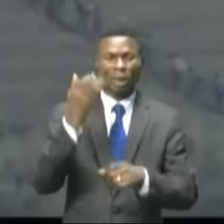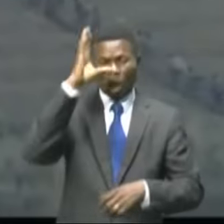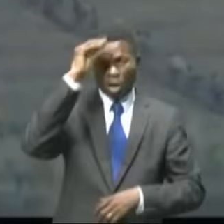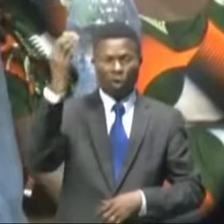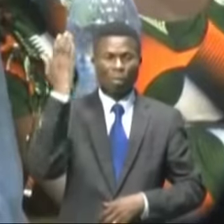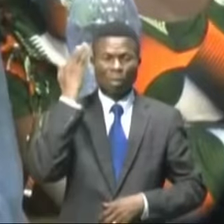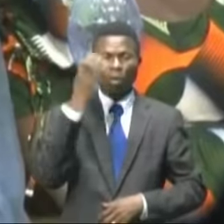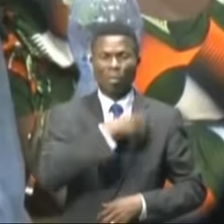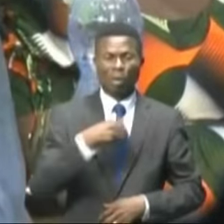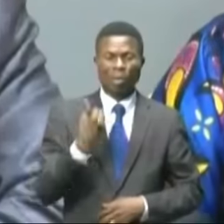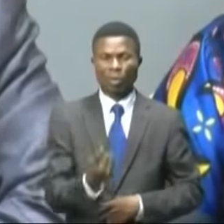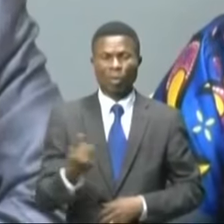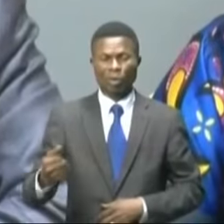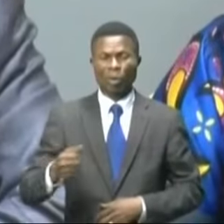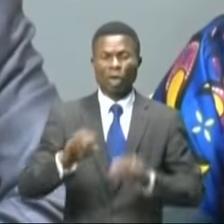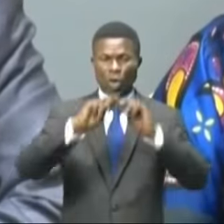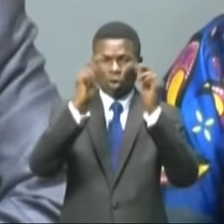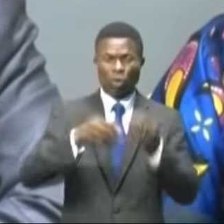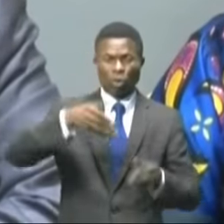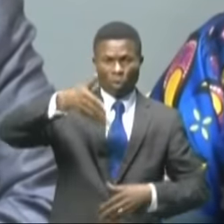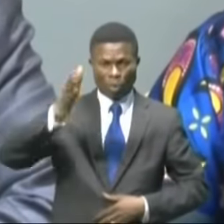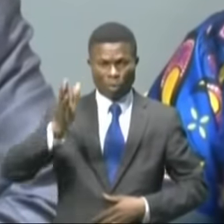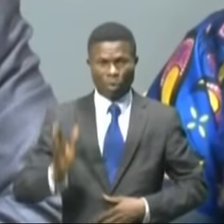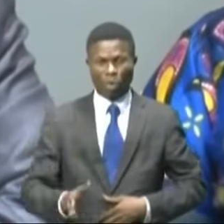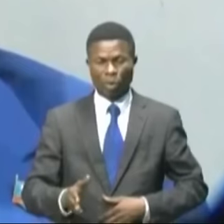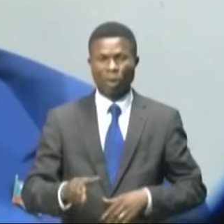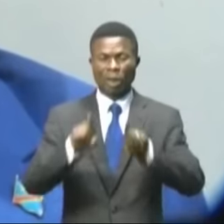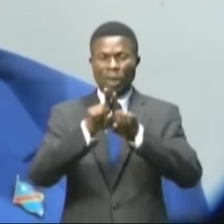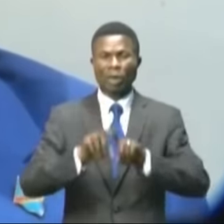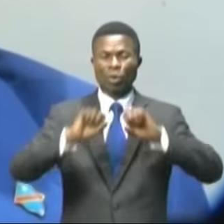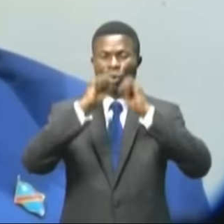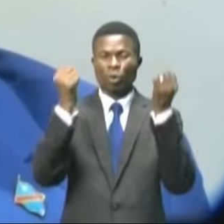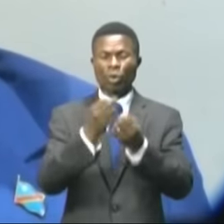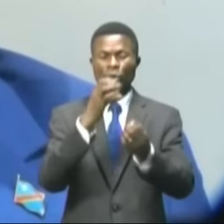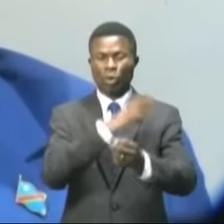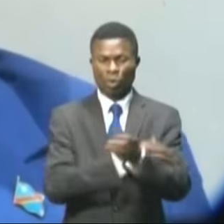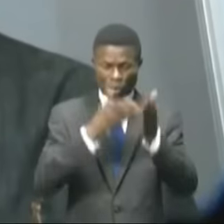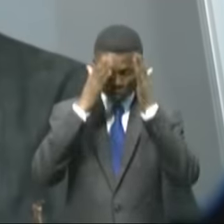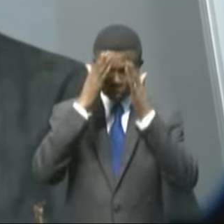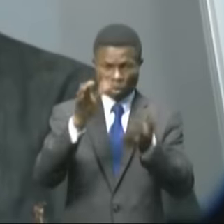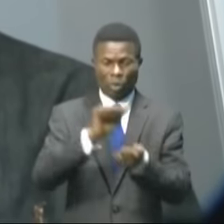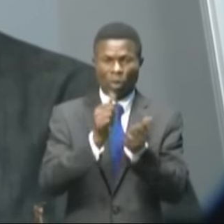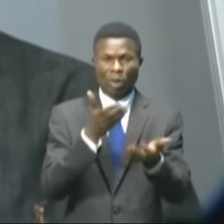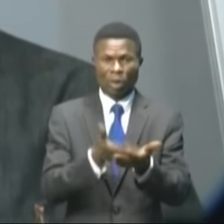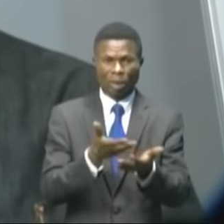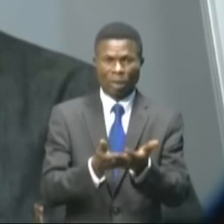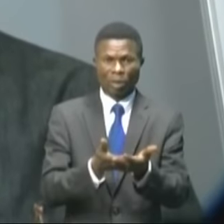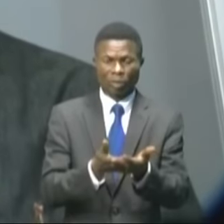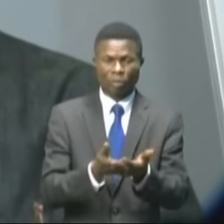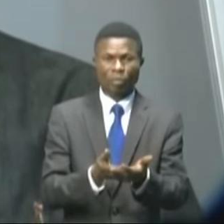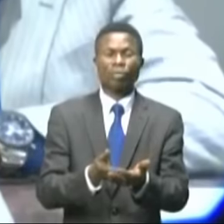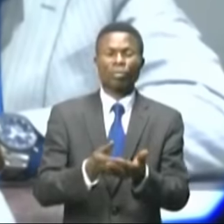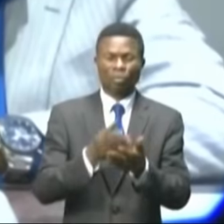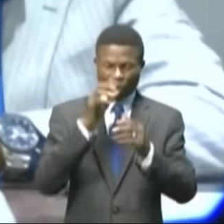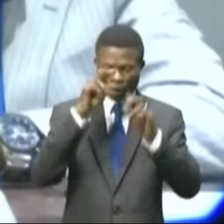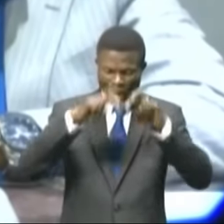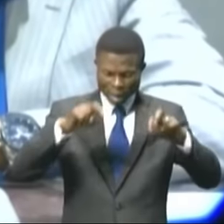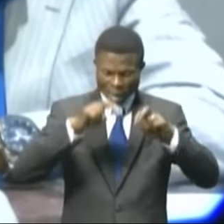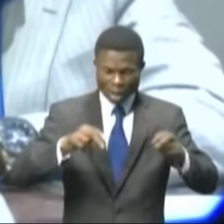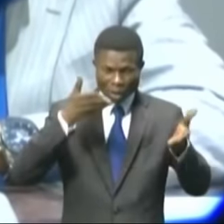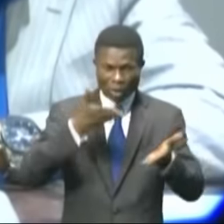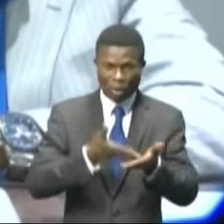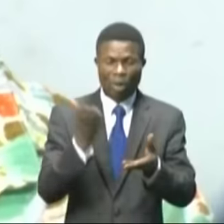enfants. Les panels des experts, une structure de la société civile s'est penchée sur la question. Après analyse minutieuse, bien documentée,